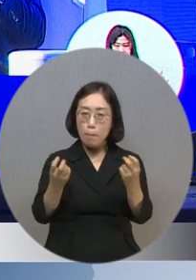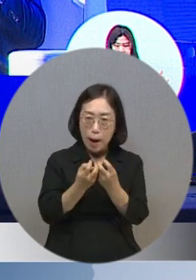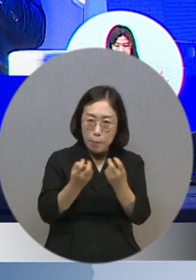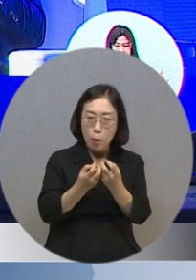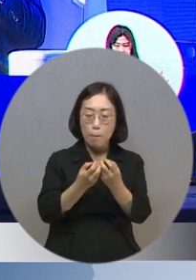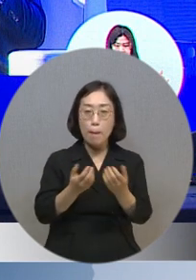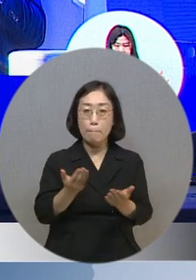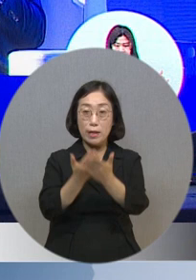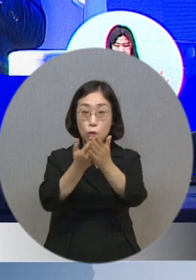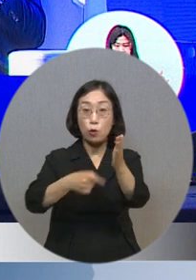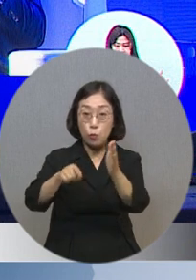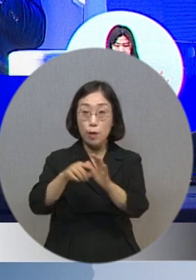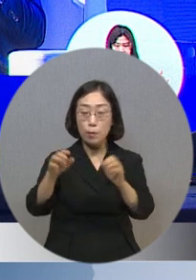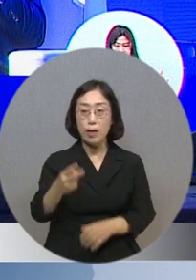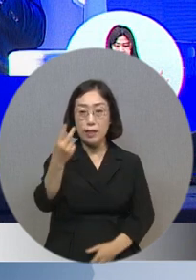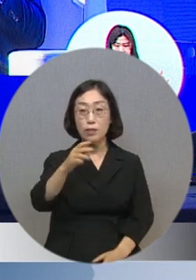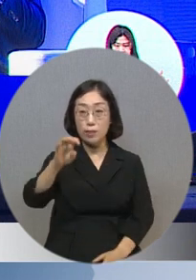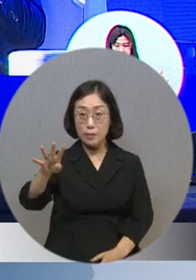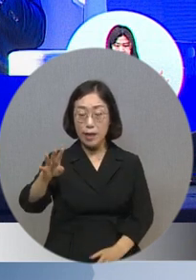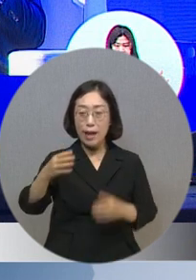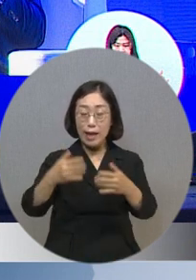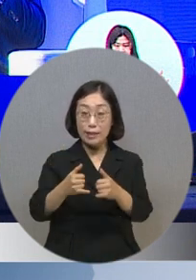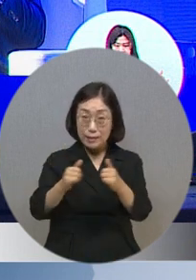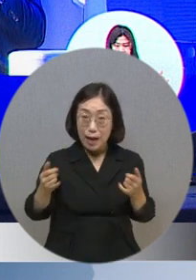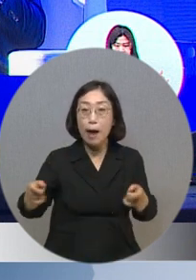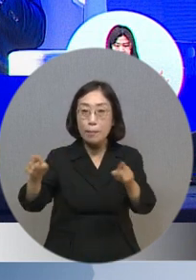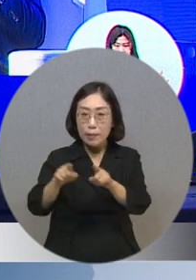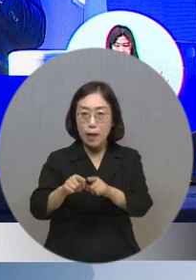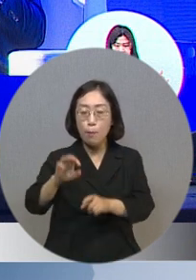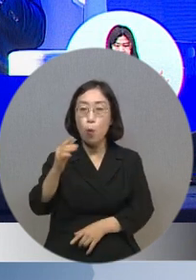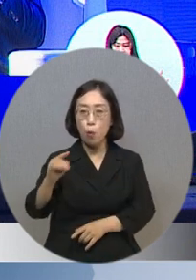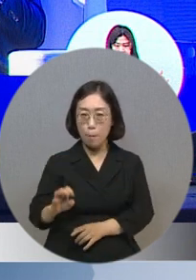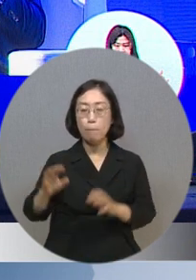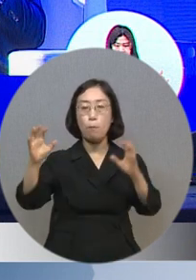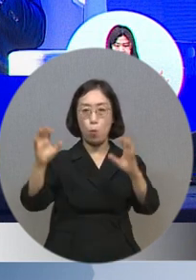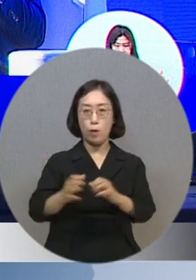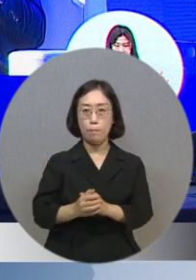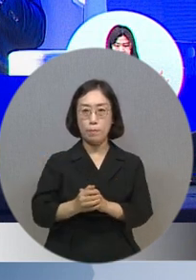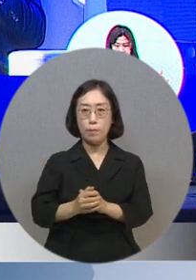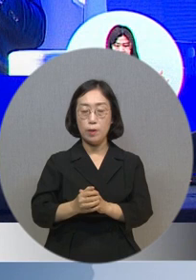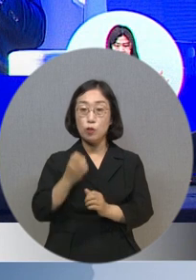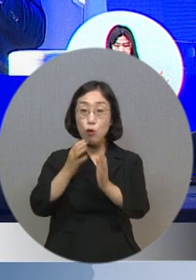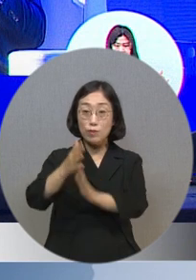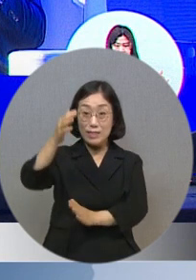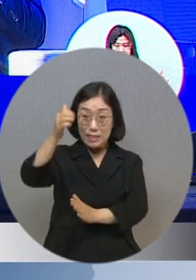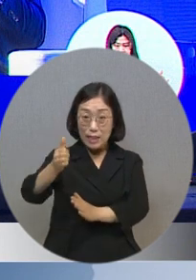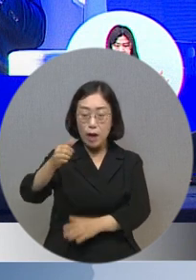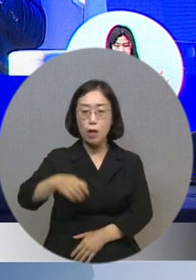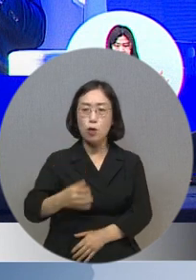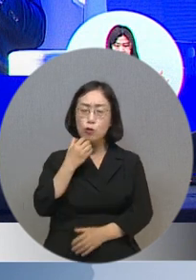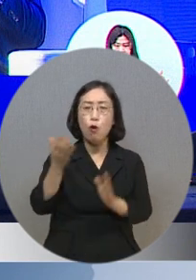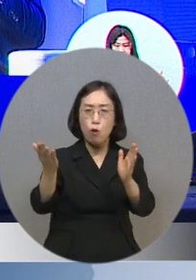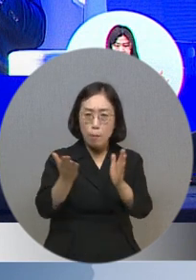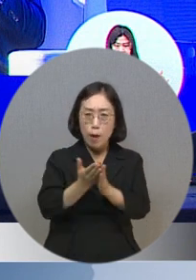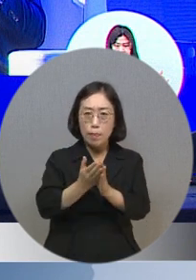논의하는 2024 서울 약자 동행 포럼이 열렸습니다. 이날 오세훈 서울시장은 서울형 복지